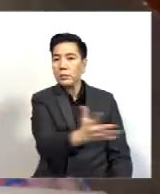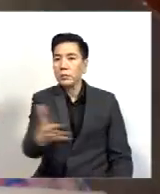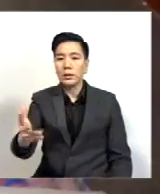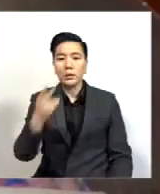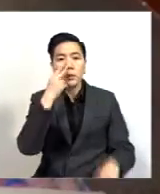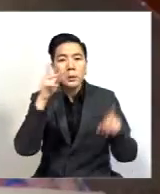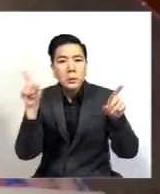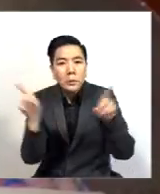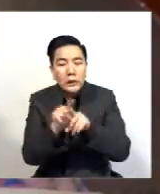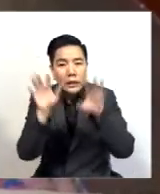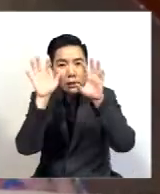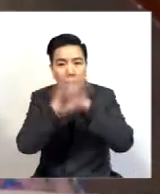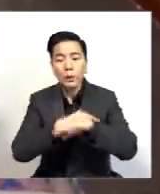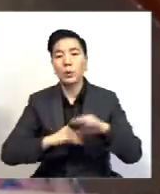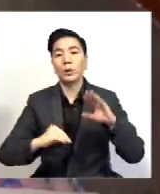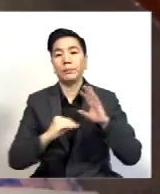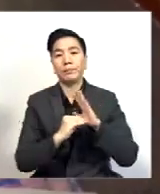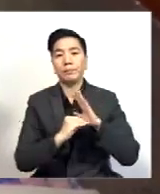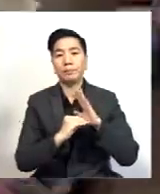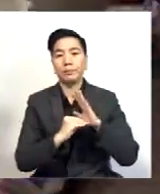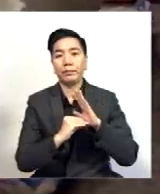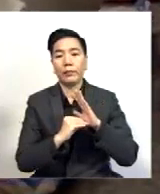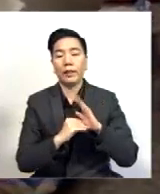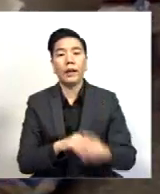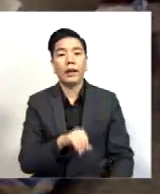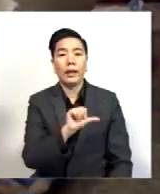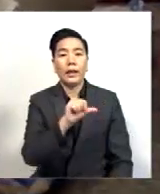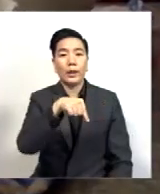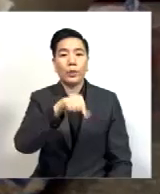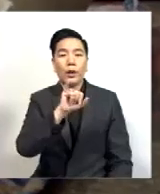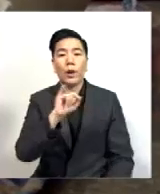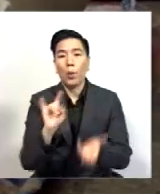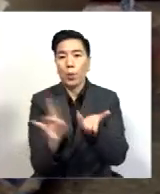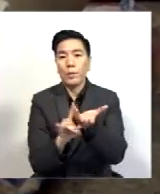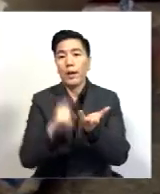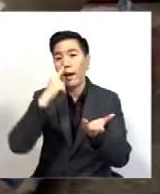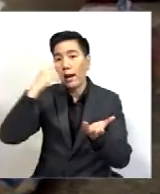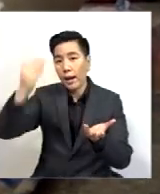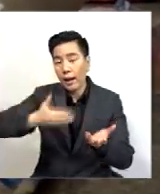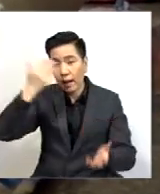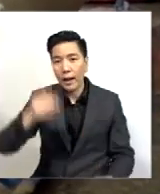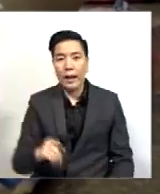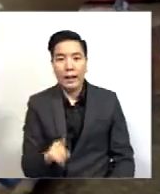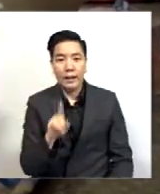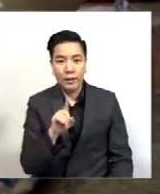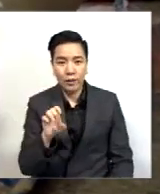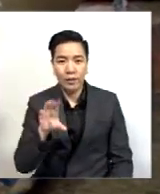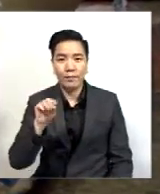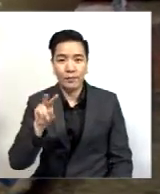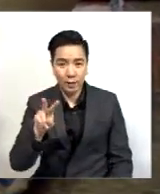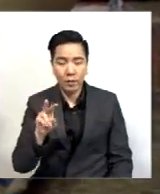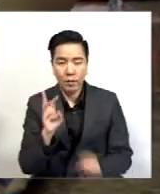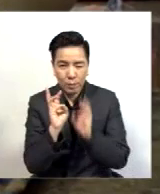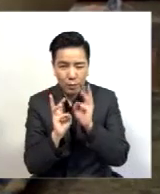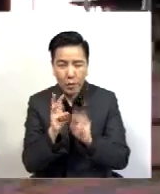แทบไม่แตกต่างจากในกรุงเทพมหานครเลย ค่ะ AQI ดัชนีคุณภาพอากาศวัดได้152ไมโครกรัมต่อลูกบาศก์เมตร